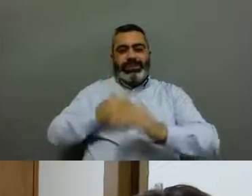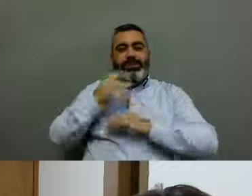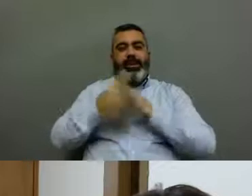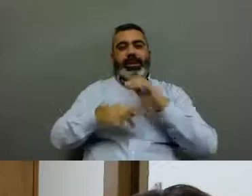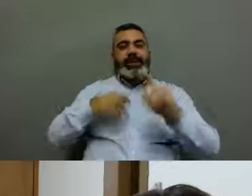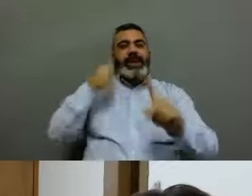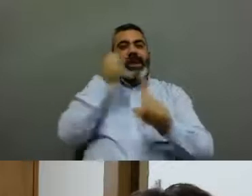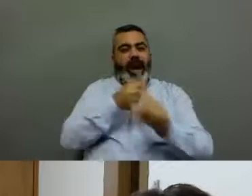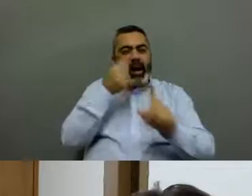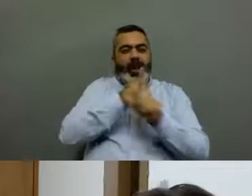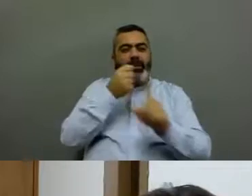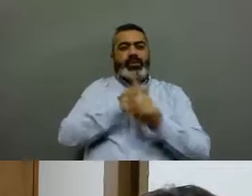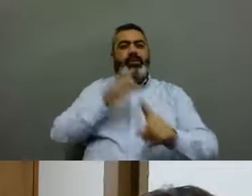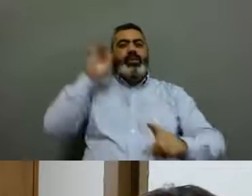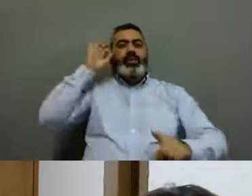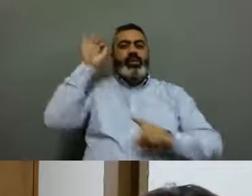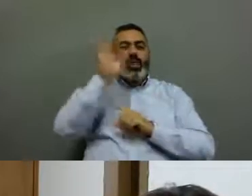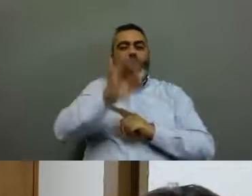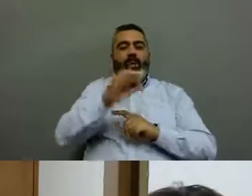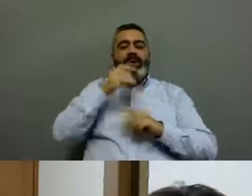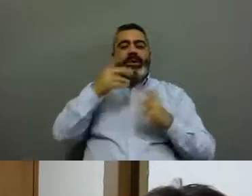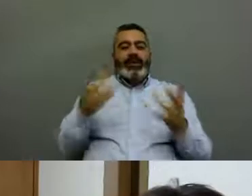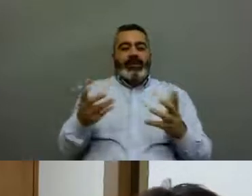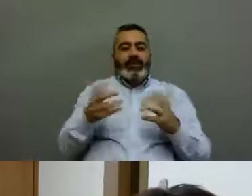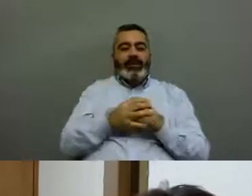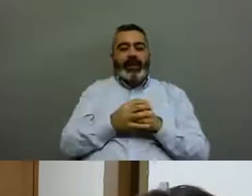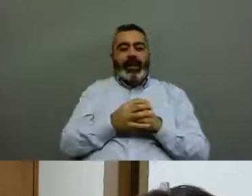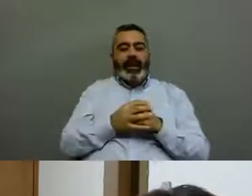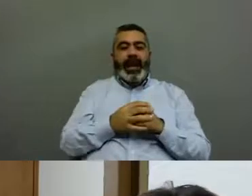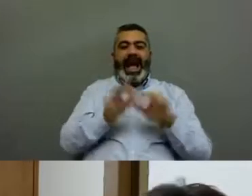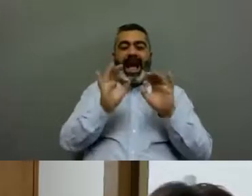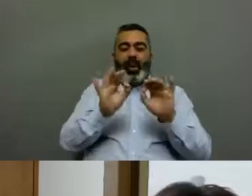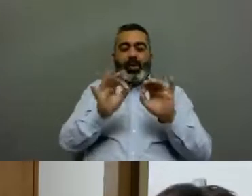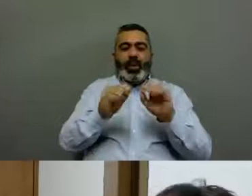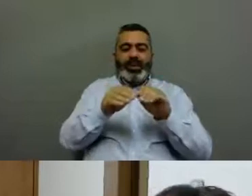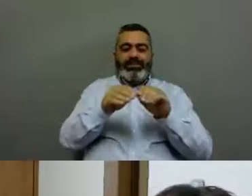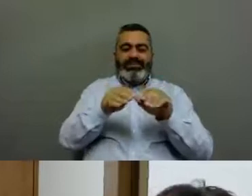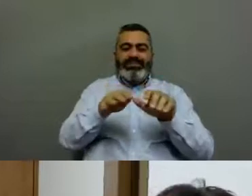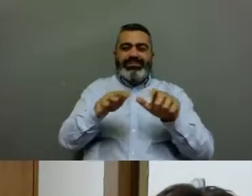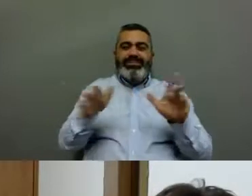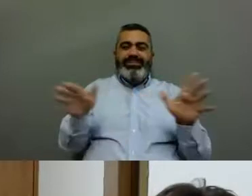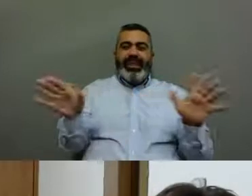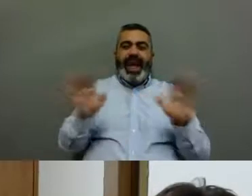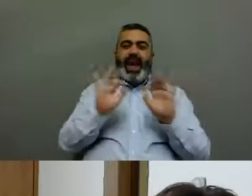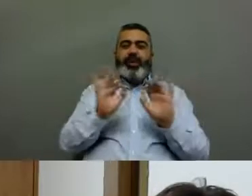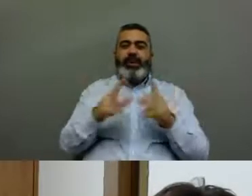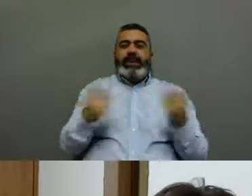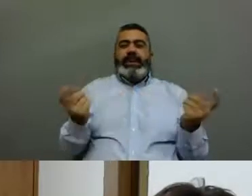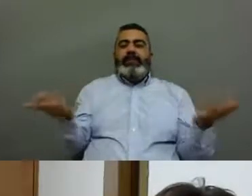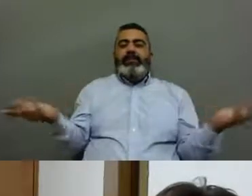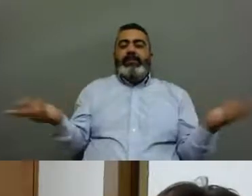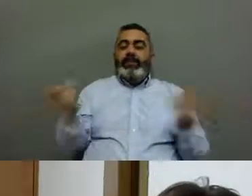να διευρυνθεί η έννοια της κανονικότητας και στη χώρα μας. Δεν ξέρω αν η